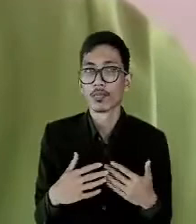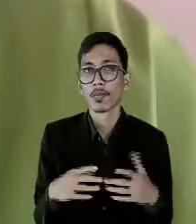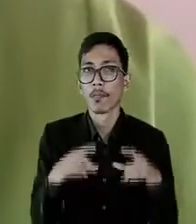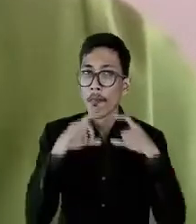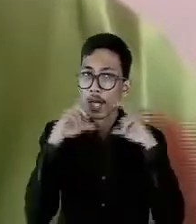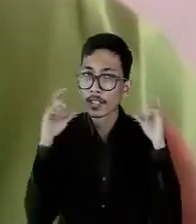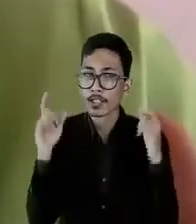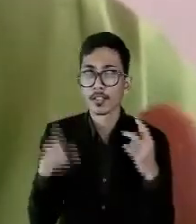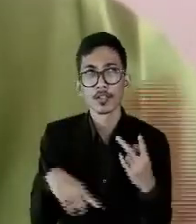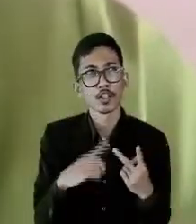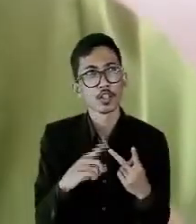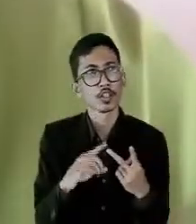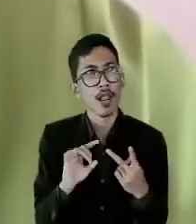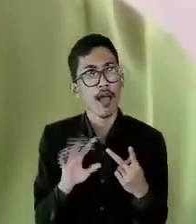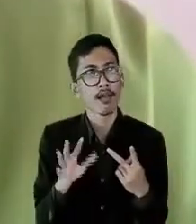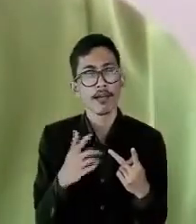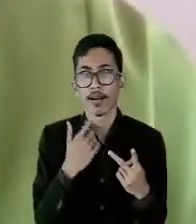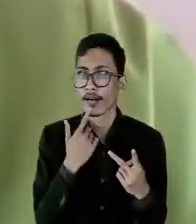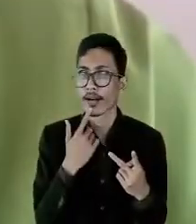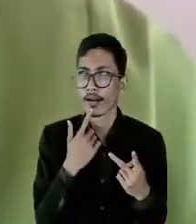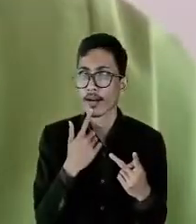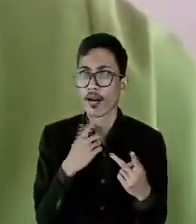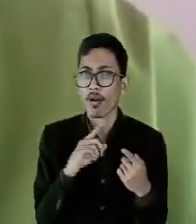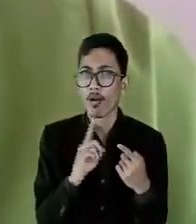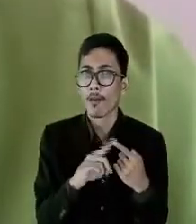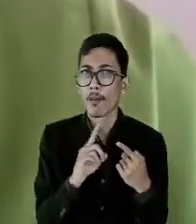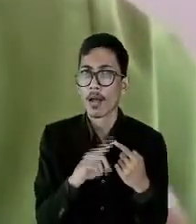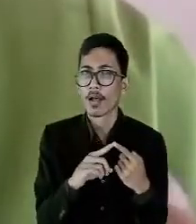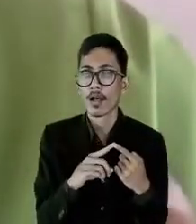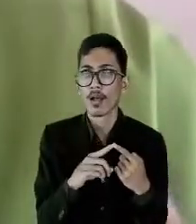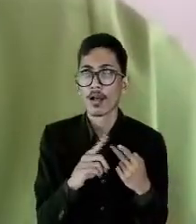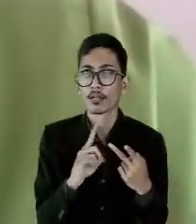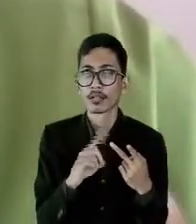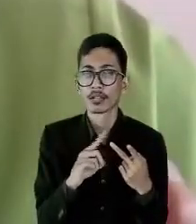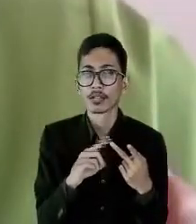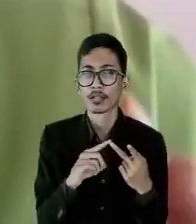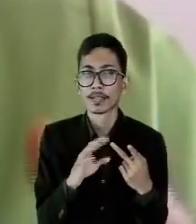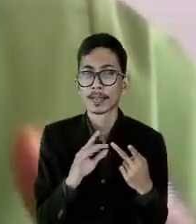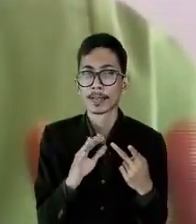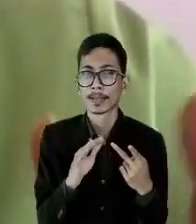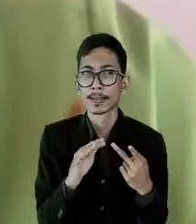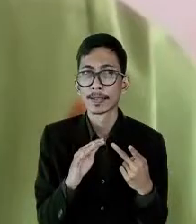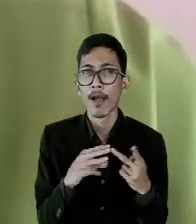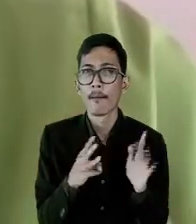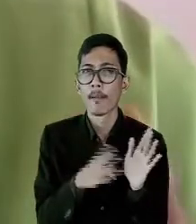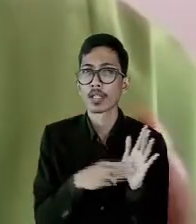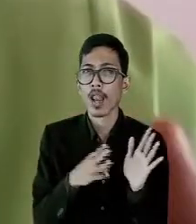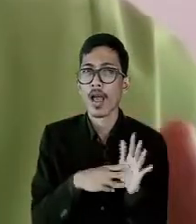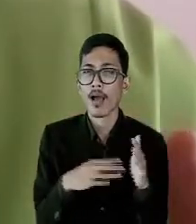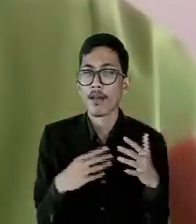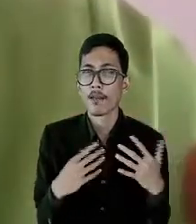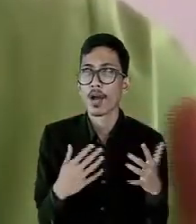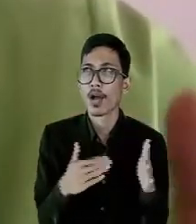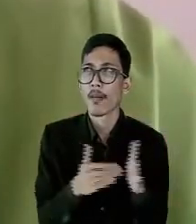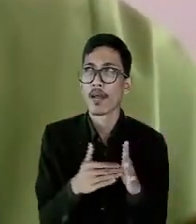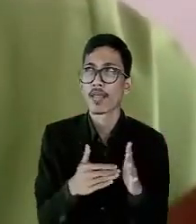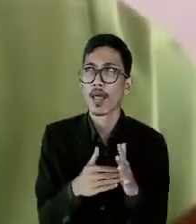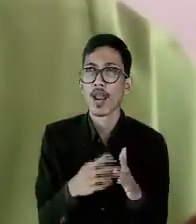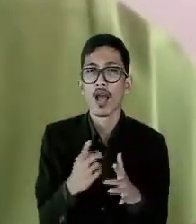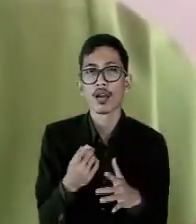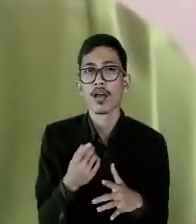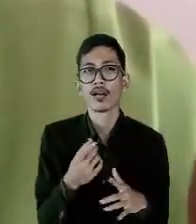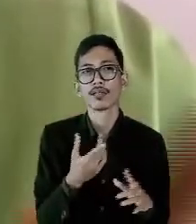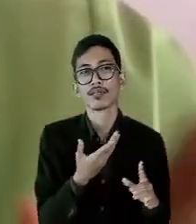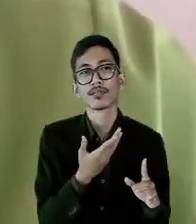masker, kita kendalanya yang ada ya khususnya untuk saudara-saudara kita, mama-mama